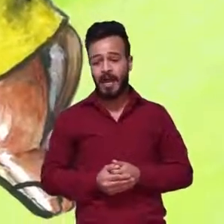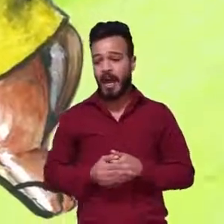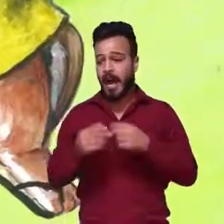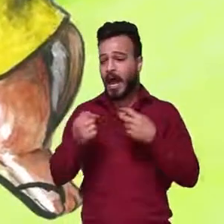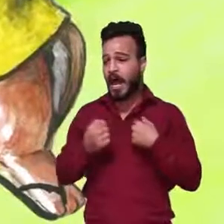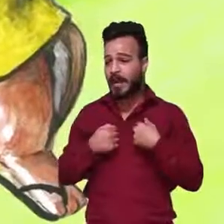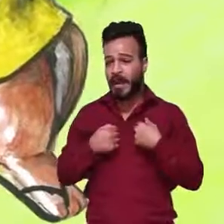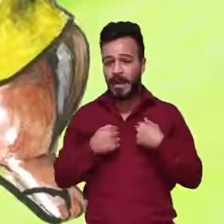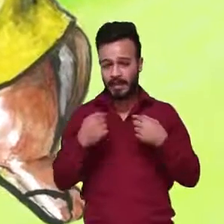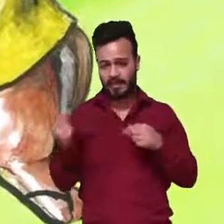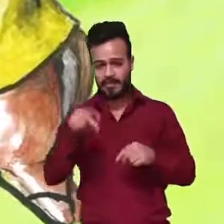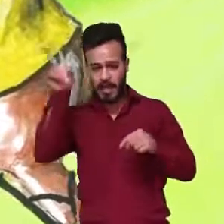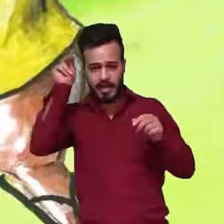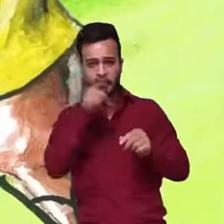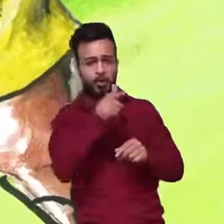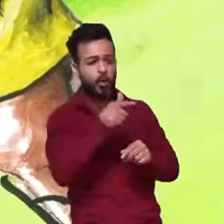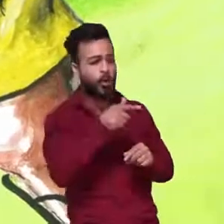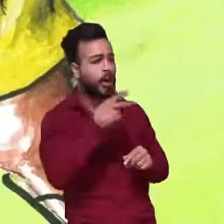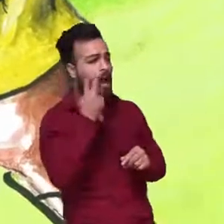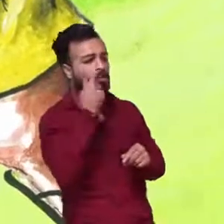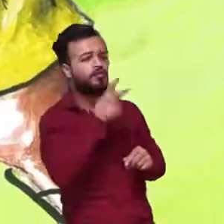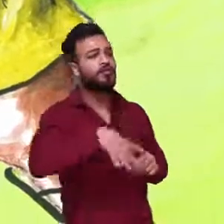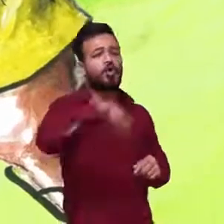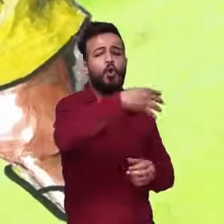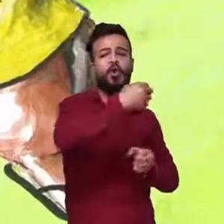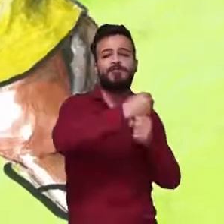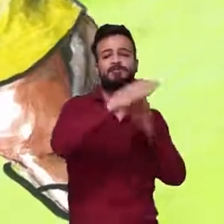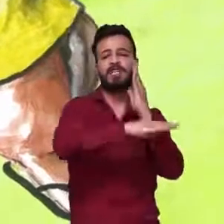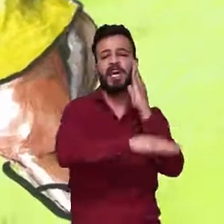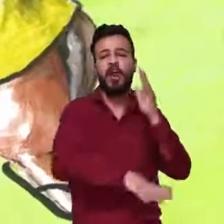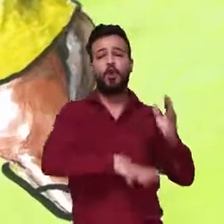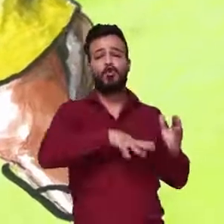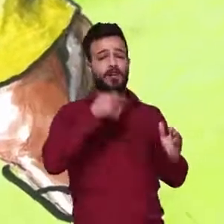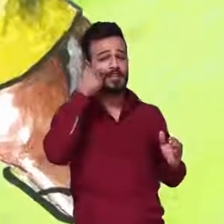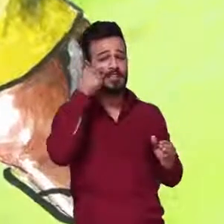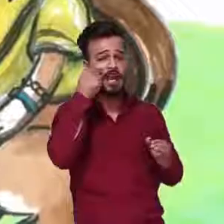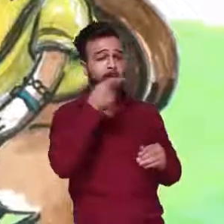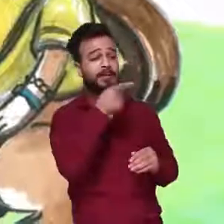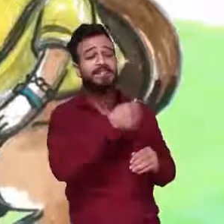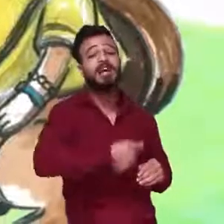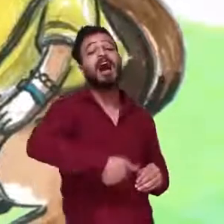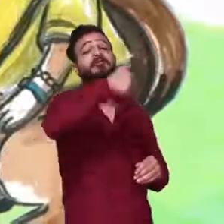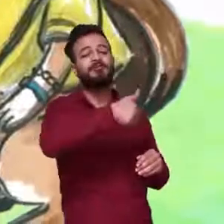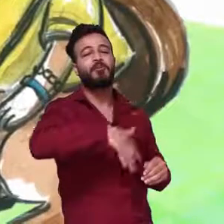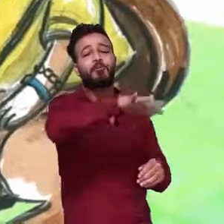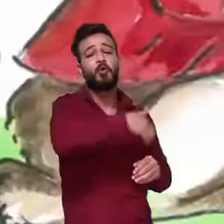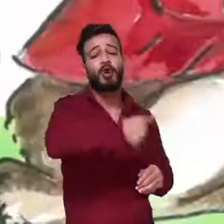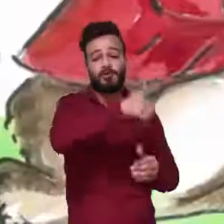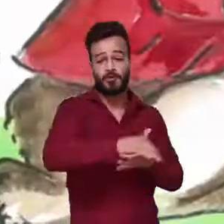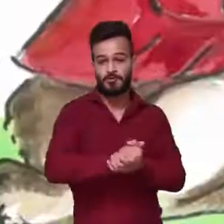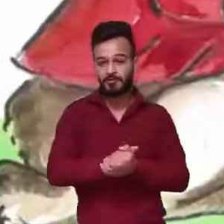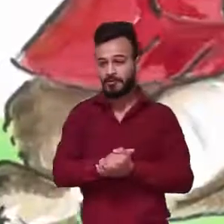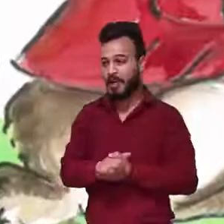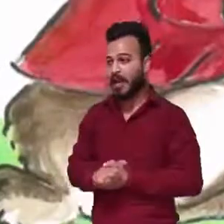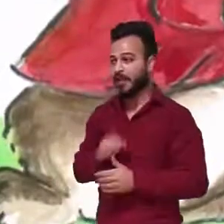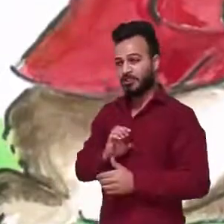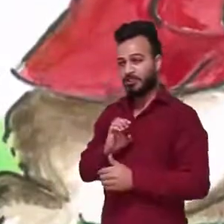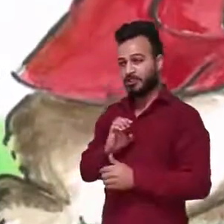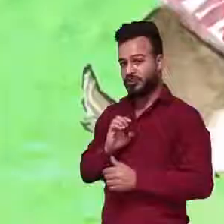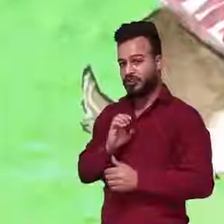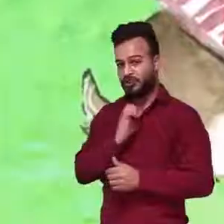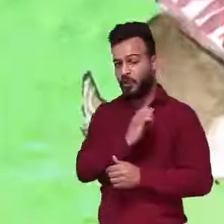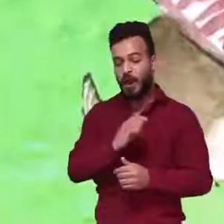فزاعات القرية كلها، أنت الأفضل بكل تأكيد، أجاب الأرنب. أرانب وسناجب